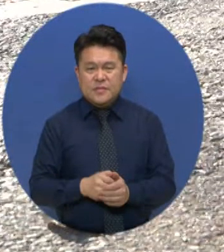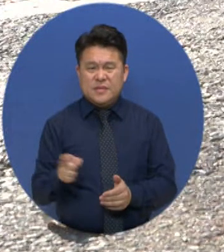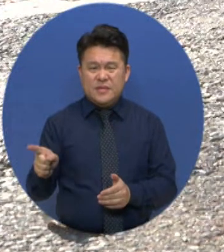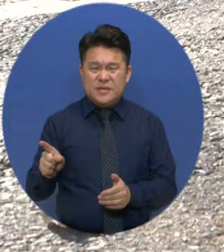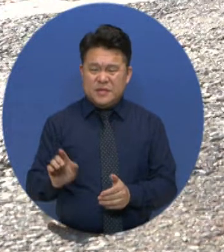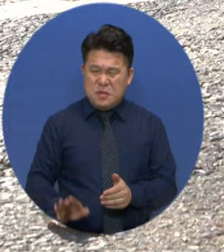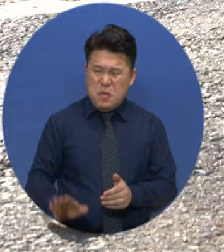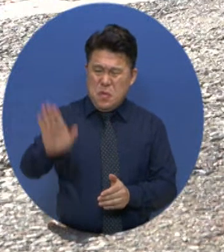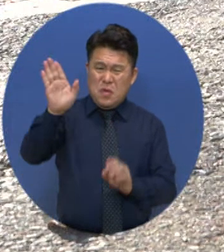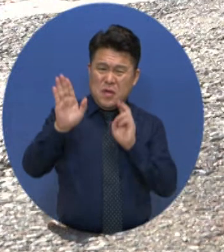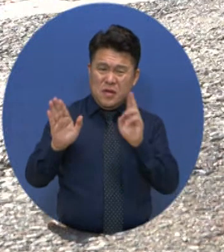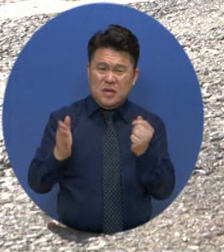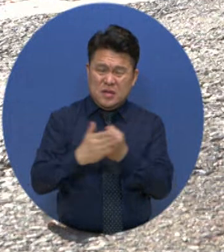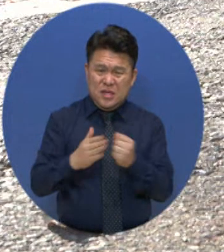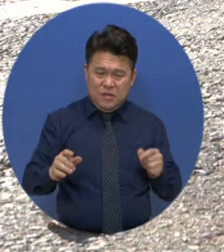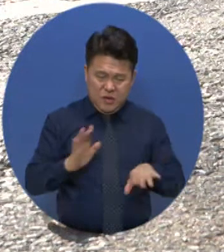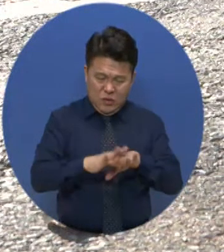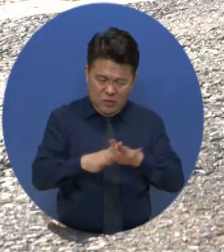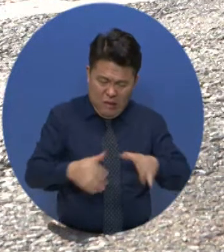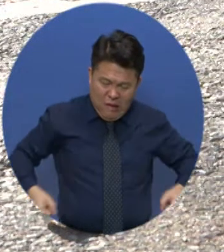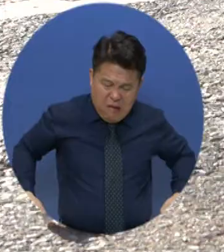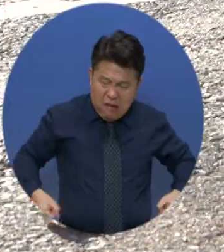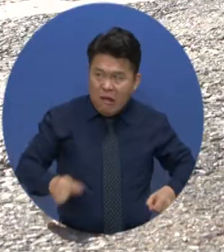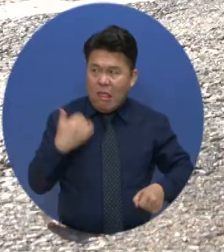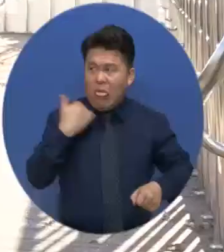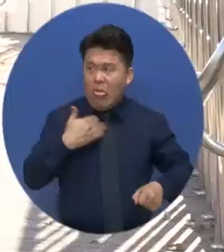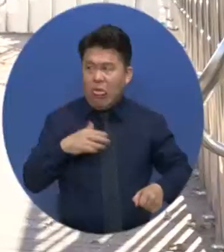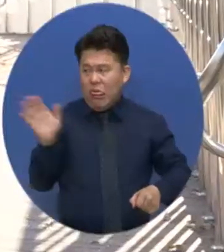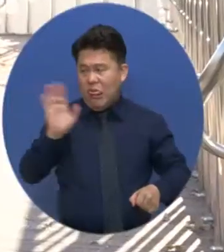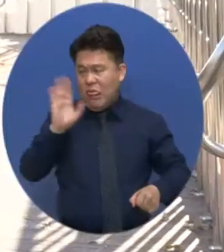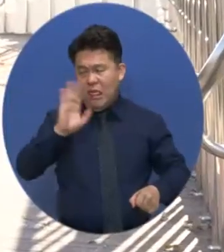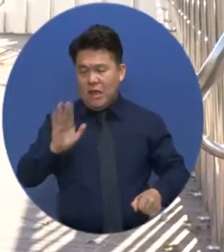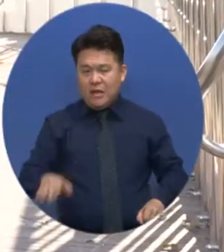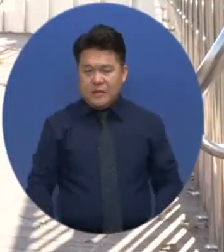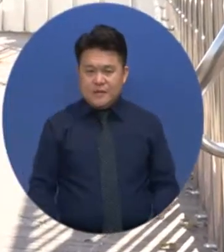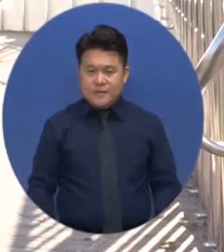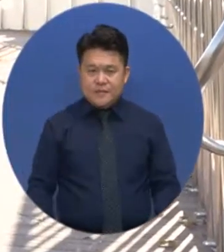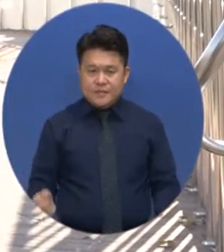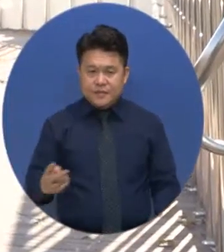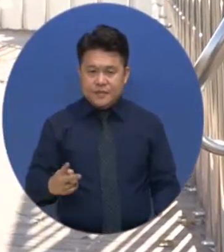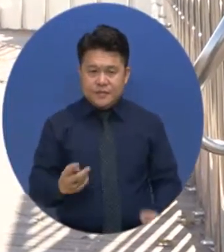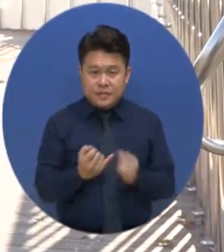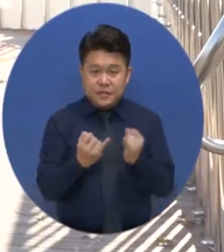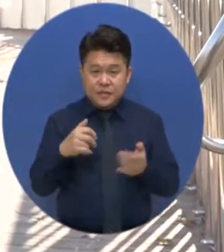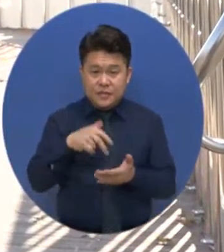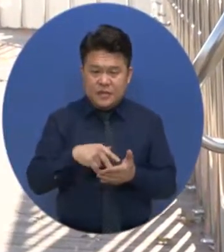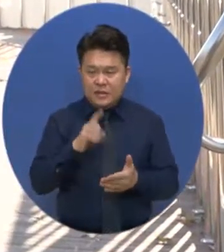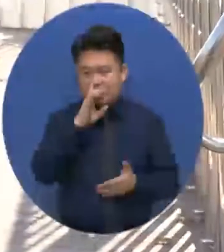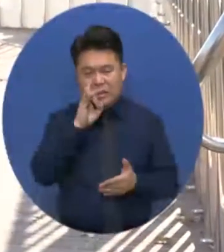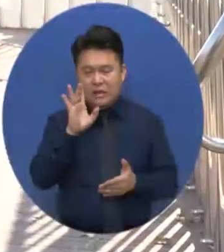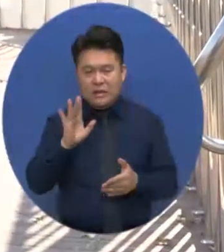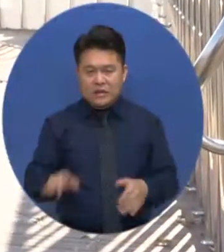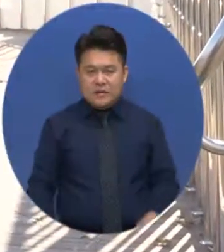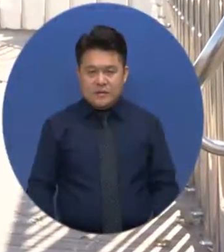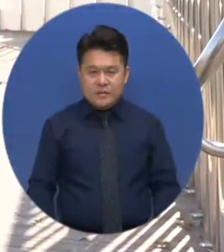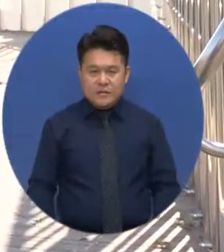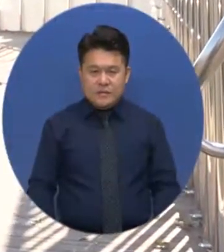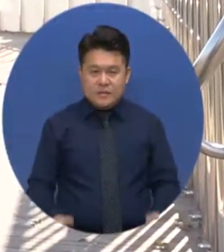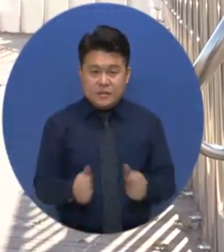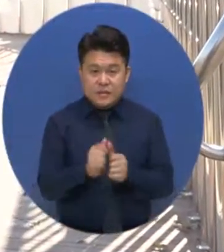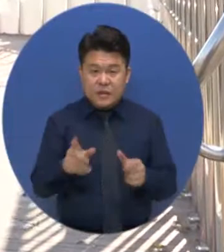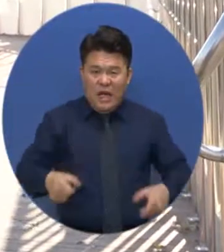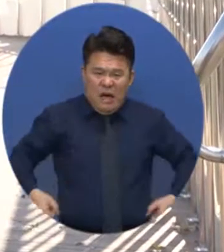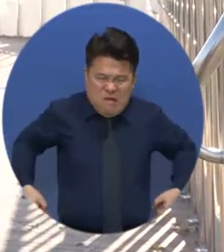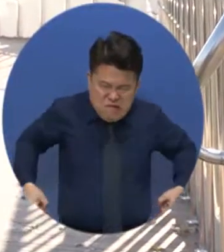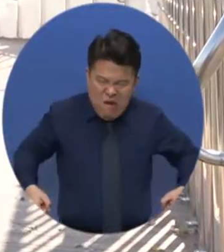되게 가팔라요, 경사가. 그래서 수동 휠체어 같은 경우에는 올라오는 거 거의 힘들고 특히 여성 같은 경우는 거의 불가능하다고 봐야 되고 남성 같은